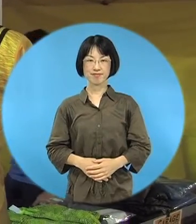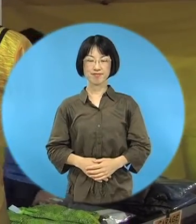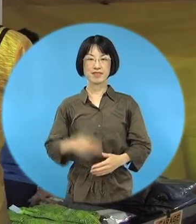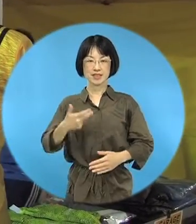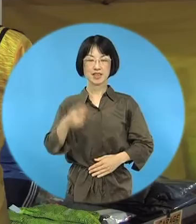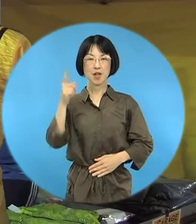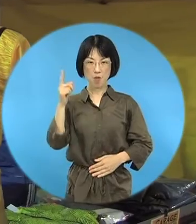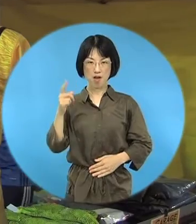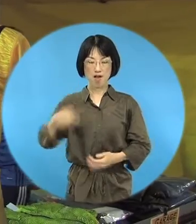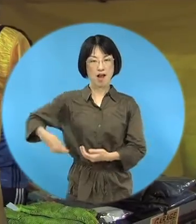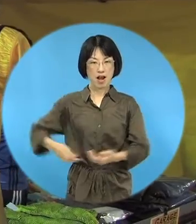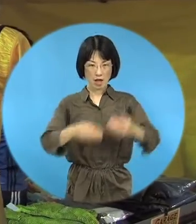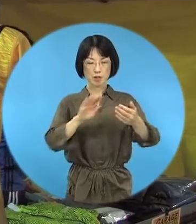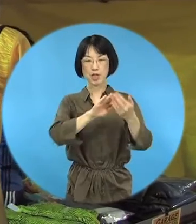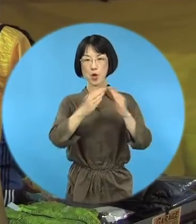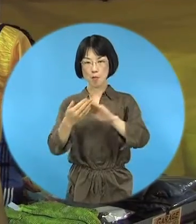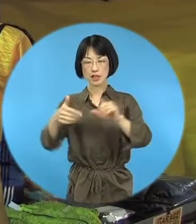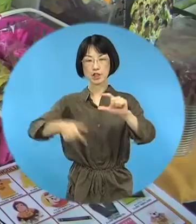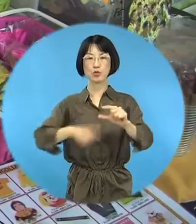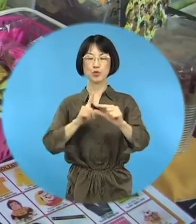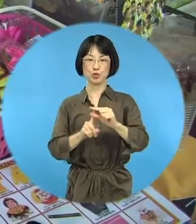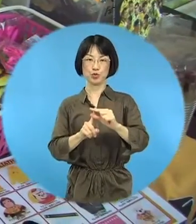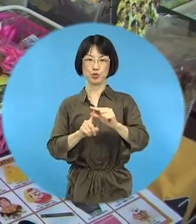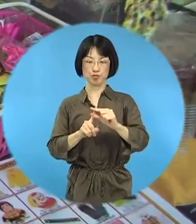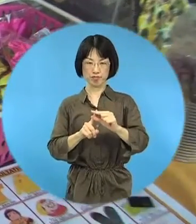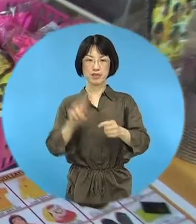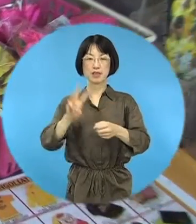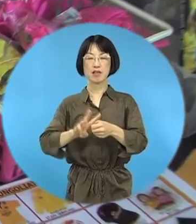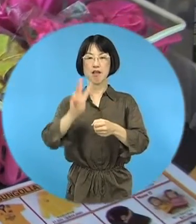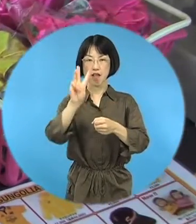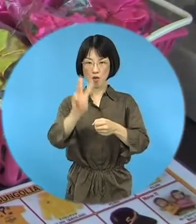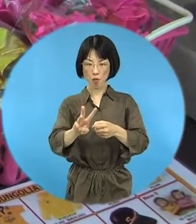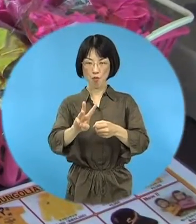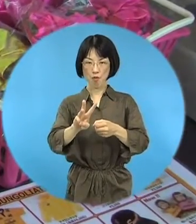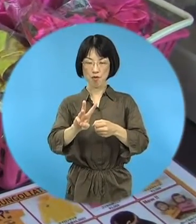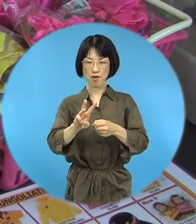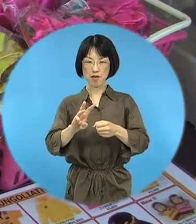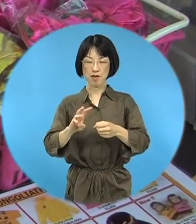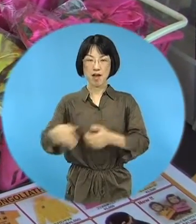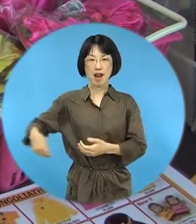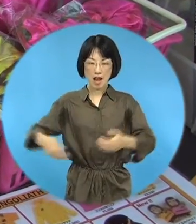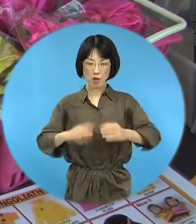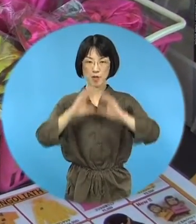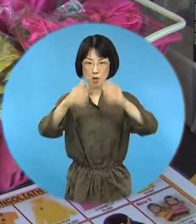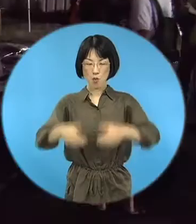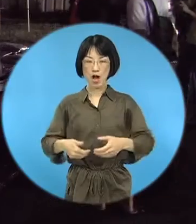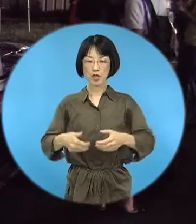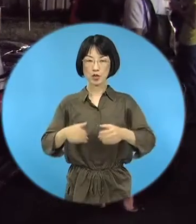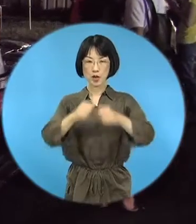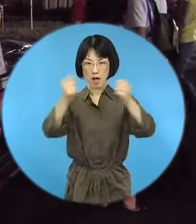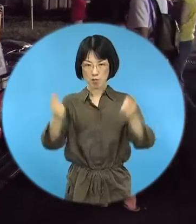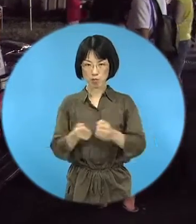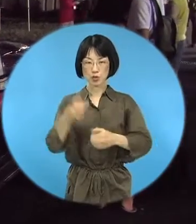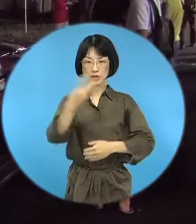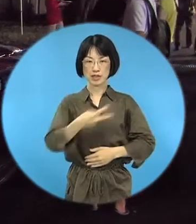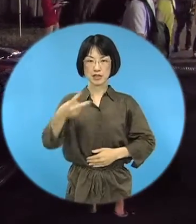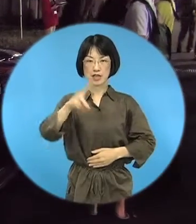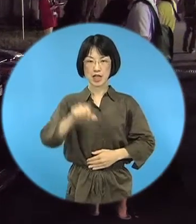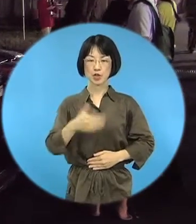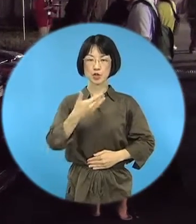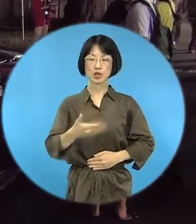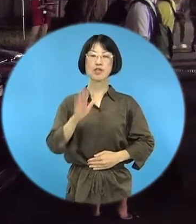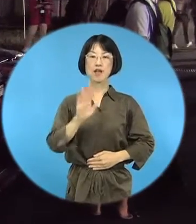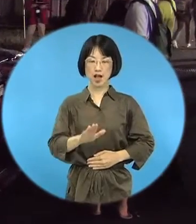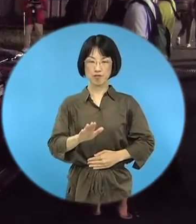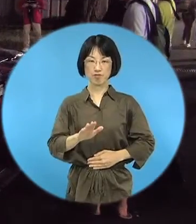市ではラグビーの街府中として3年後に開催されるラグビーワールドカップ2019を市民